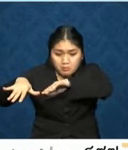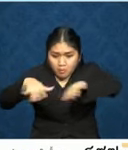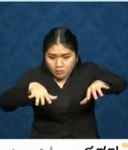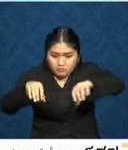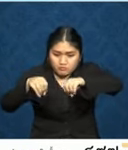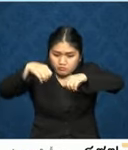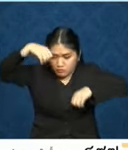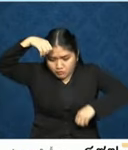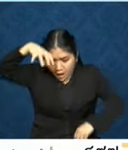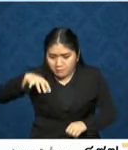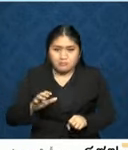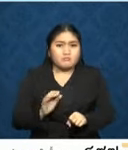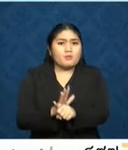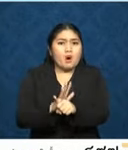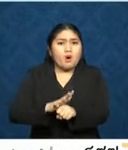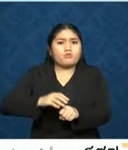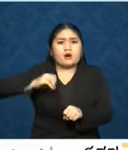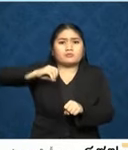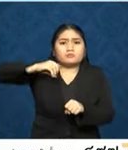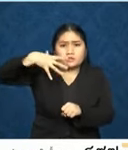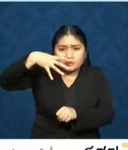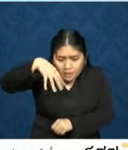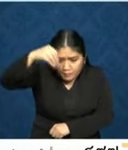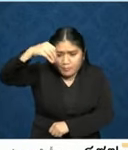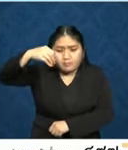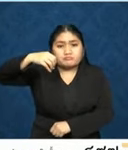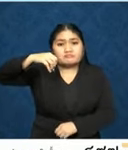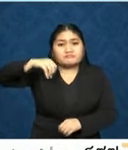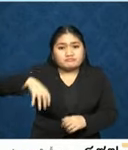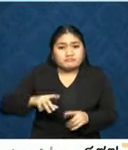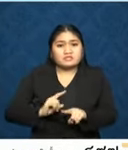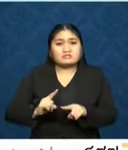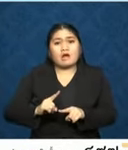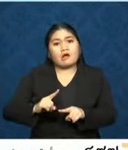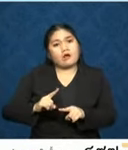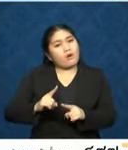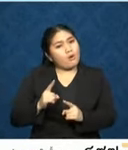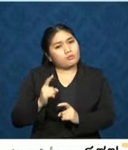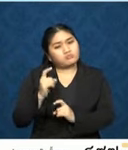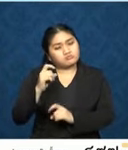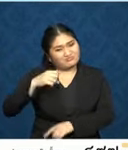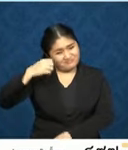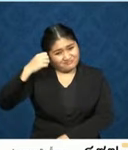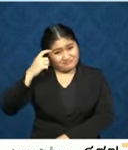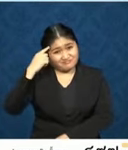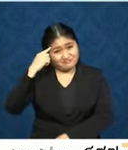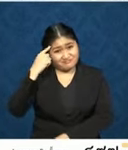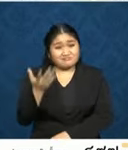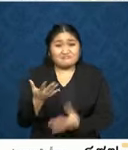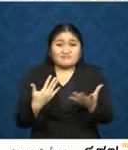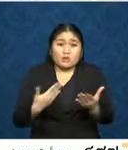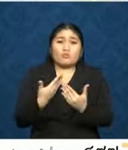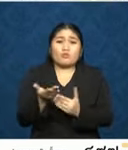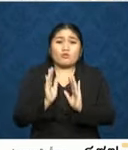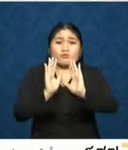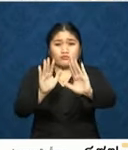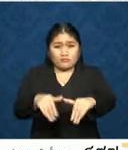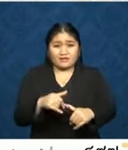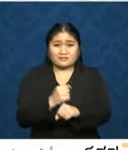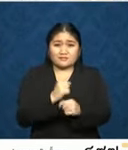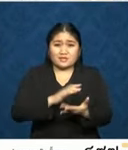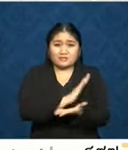ไฟตกไฟดับทำให้เครื่องใช้ไฟฟ้าเสียหายนะครับจึงขอความกรุณาท่านประธานนะครับทำหนังสือถึงหน่วยงานที่